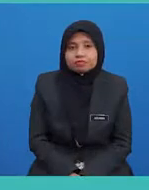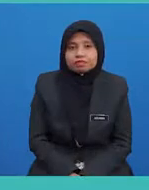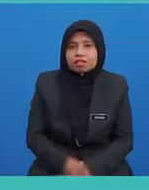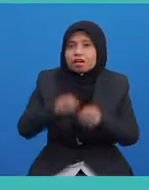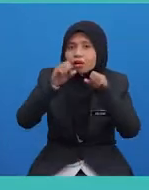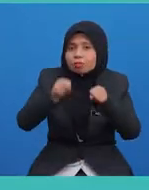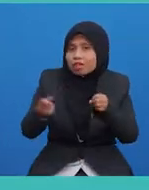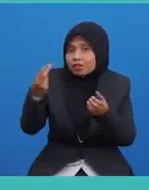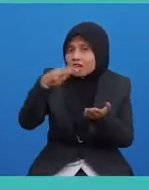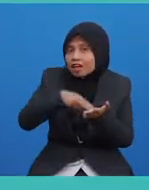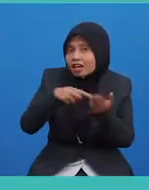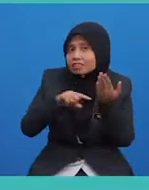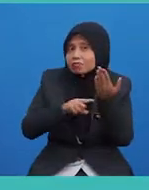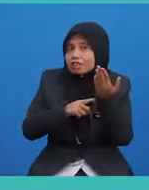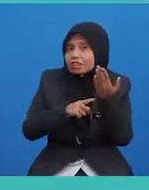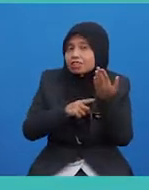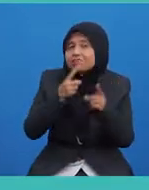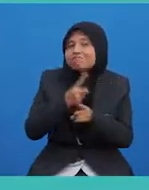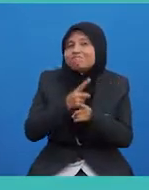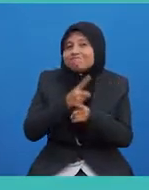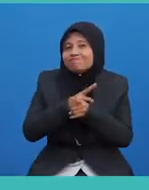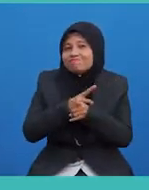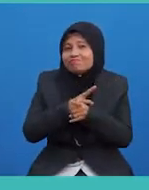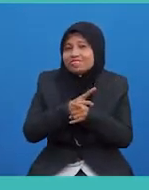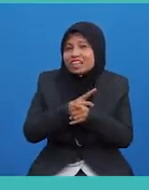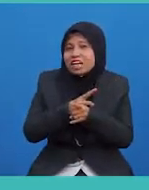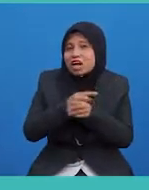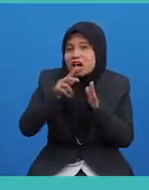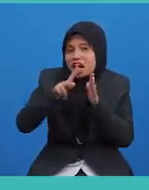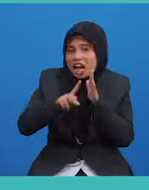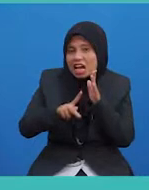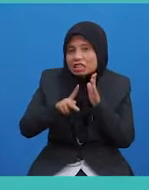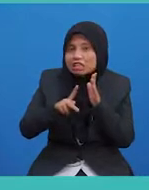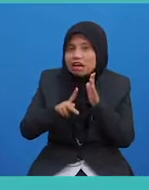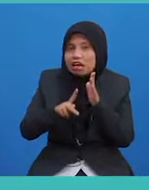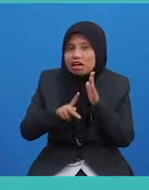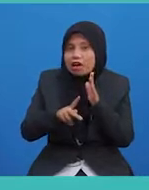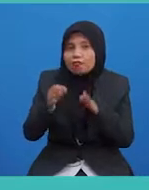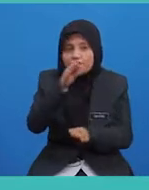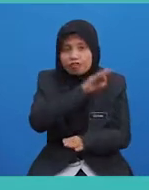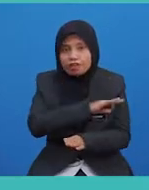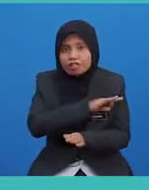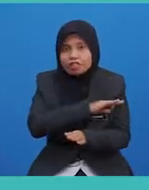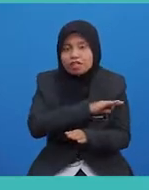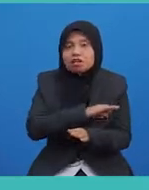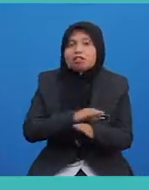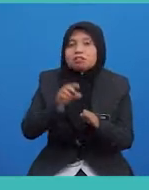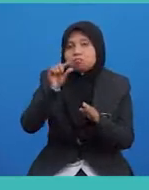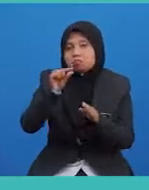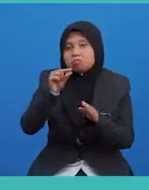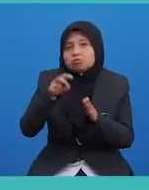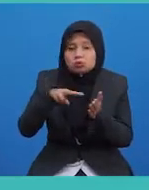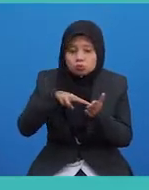Boleh ulang lagi? Ya, betul. Kadar faedah minimum pinjaman di Indonesia menunjukkan pola